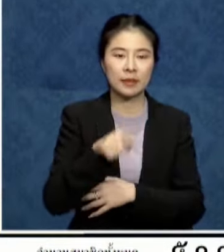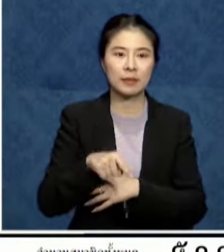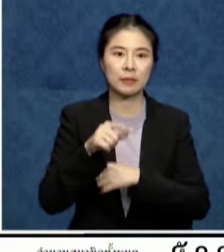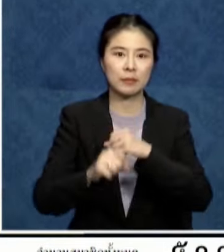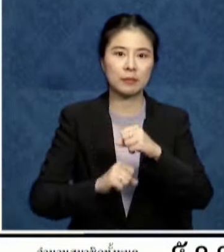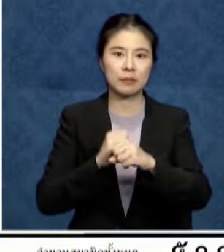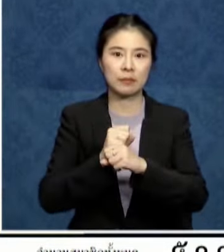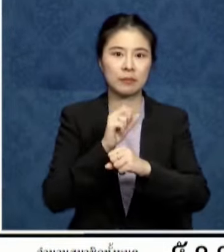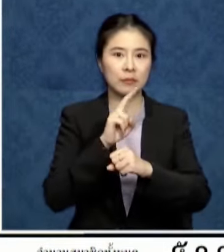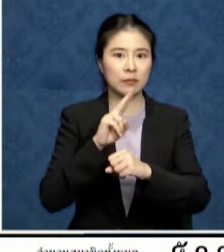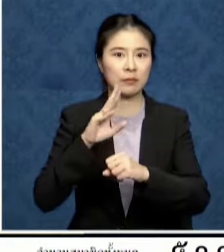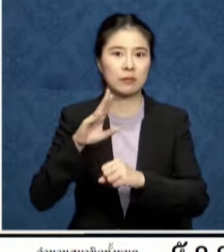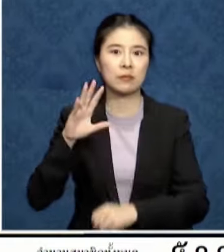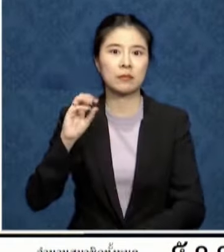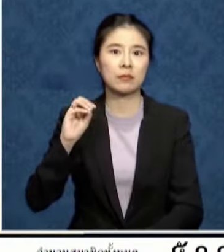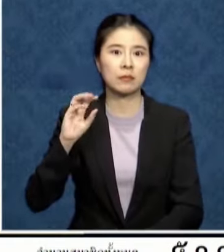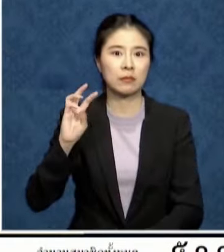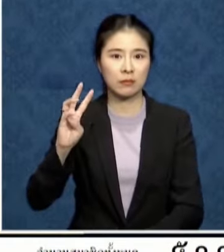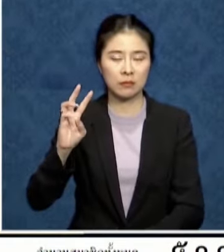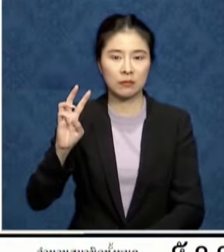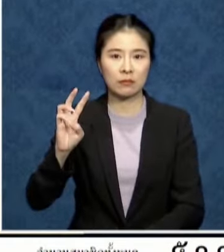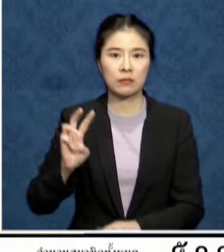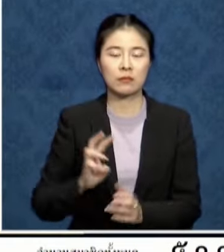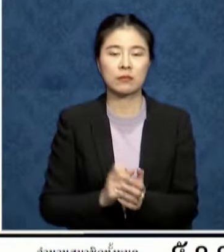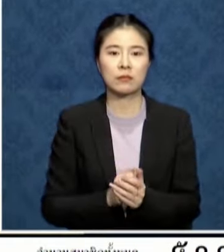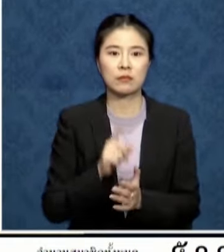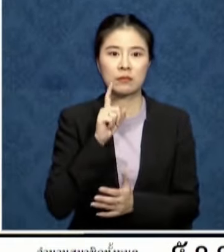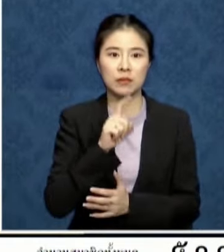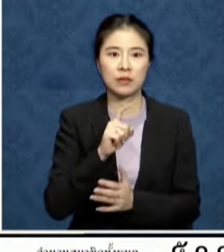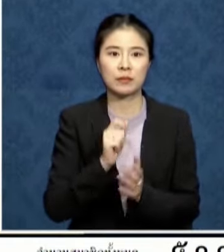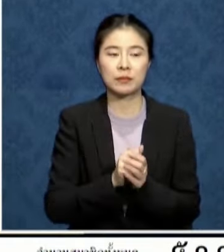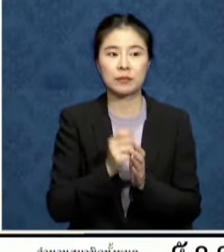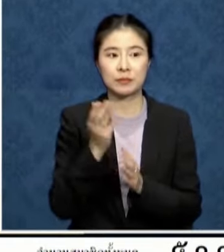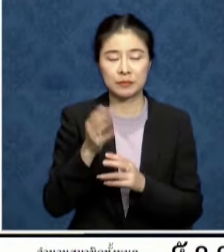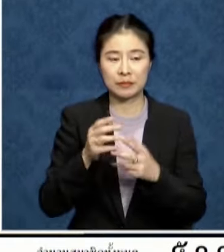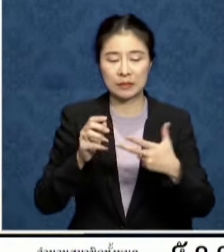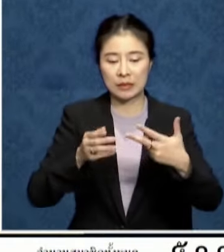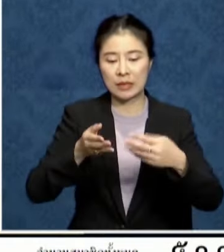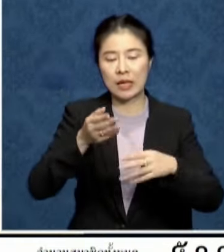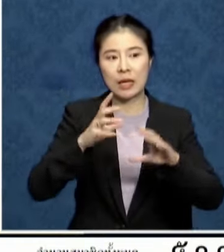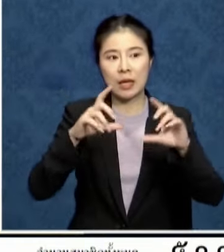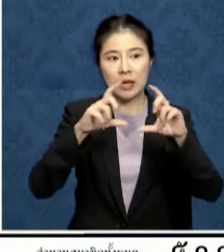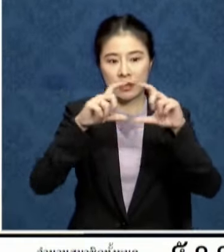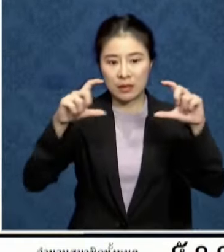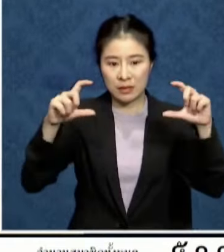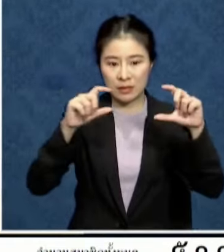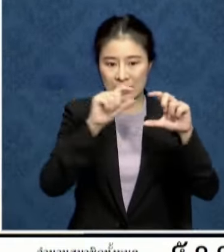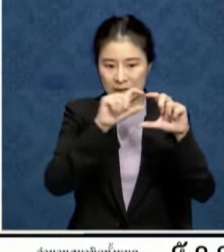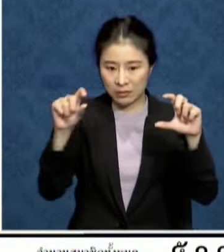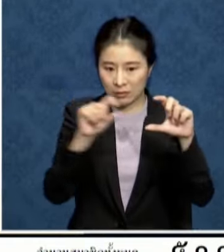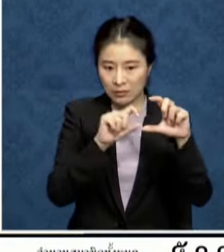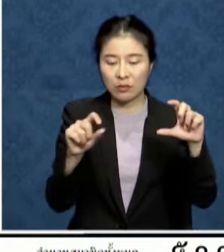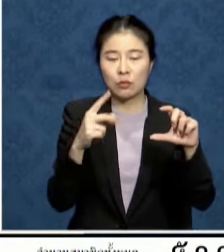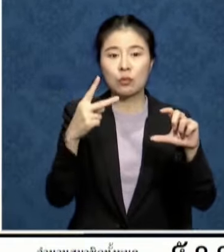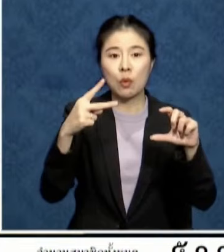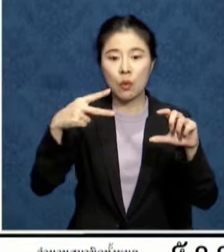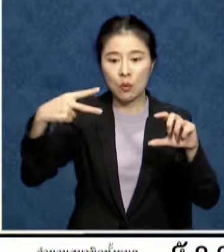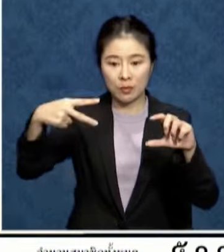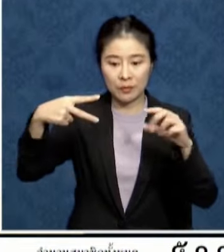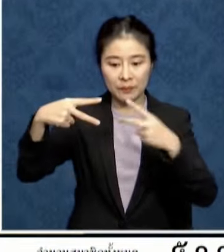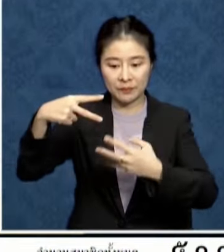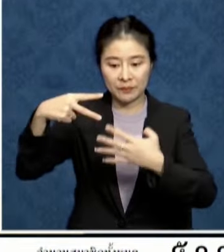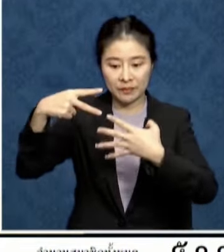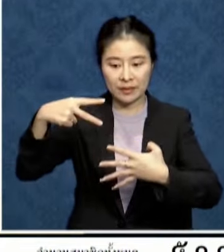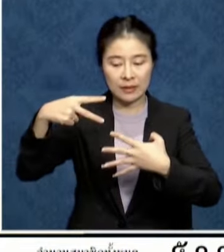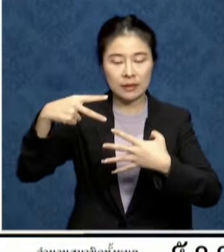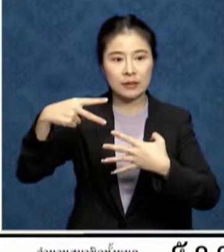ออกจากสภาพยุโรปเพราะตอนแรกครับคำถามประชามติที่ถูกออกแบบมาจะเป็นดังภาพที่อยู่ข้างบนคือเป็นการถามคำถามครับว่าสห